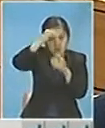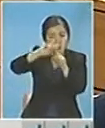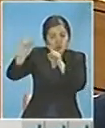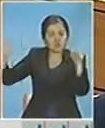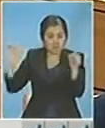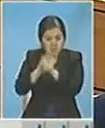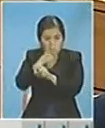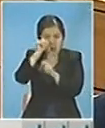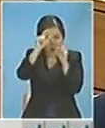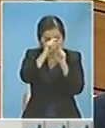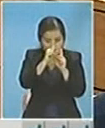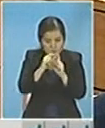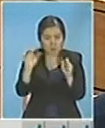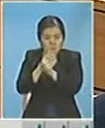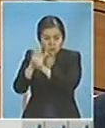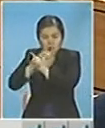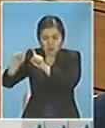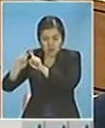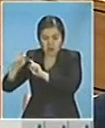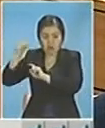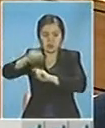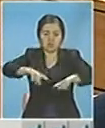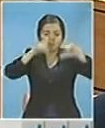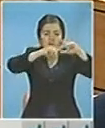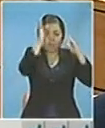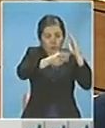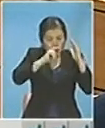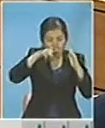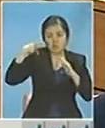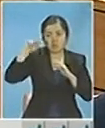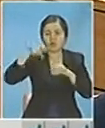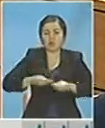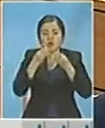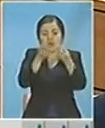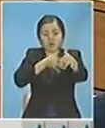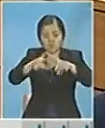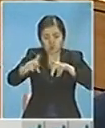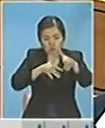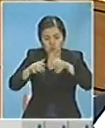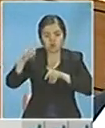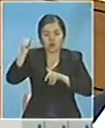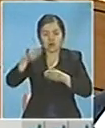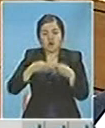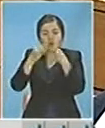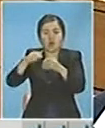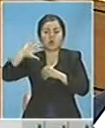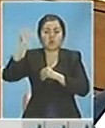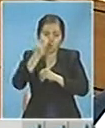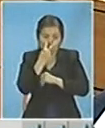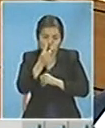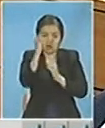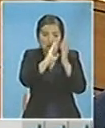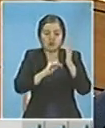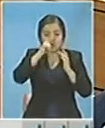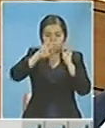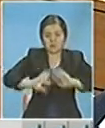แล้วเราจะได้นำเอาสิ่งที่ล้ำเลิศของประเทศไทยนี่ออกมาเป็นประโยชน์ต่อประชาชนไทยและก็ต่อชาวโลกด้วยนี่ในเรื่องบท